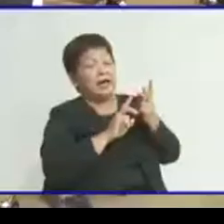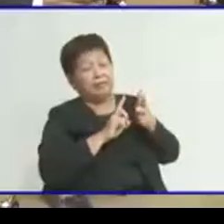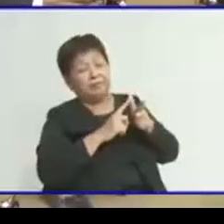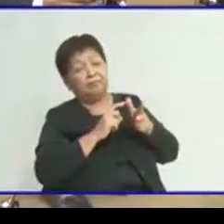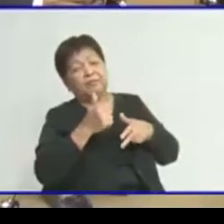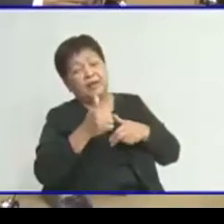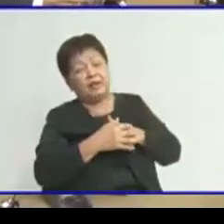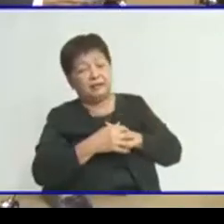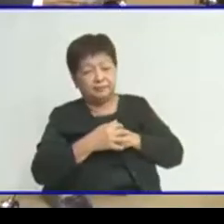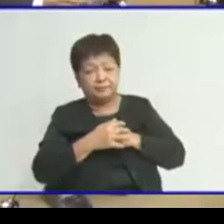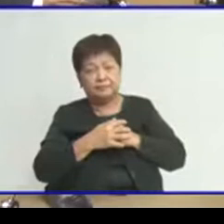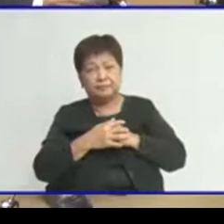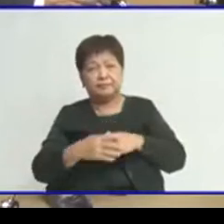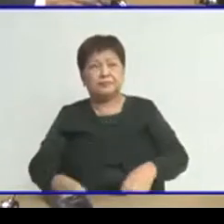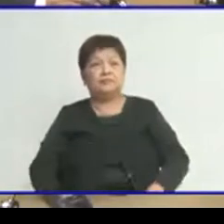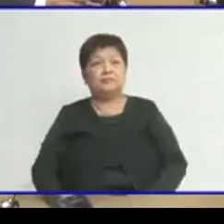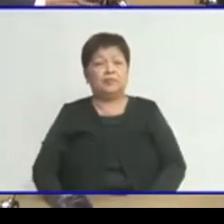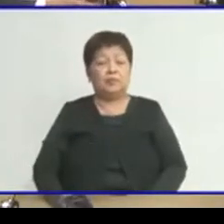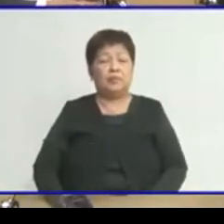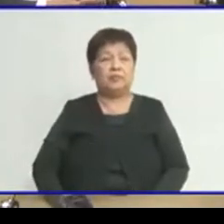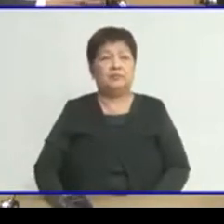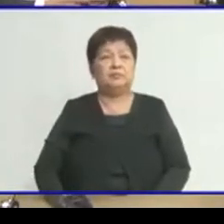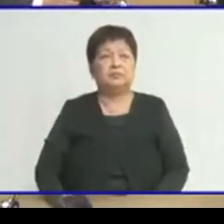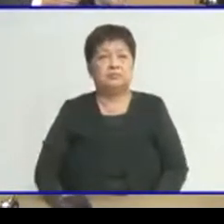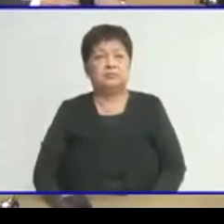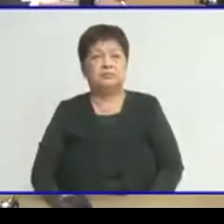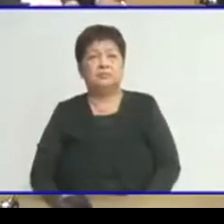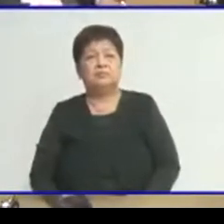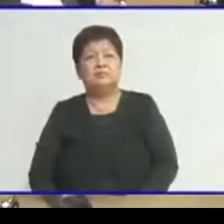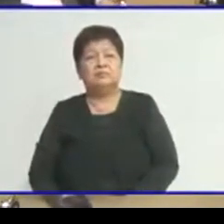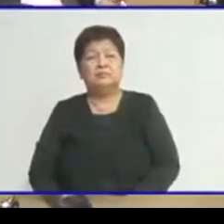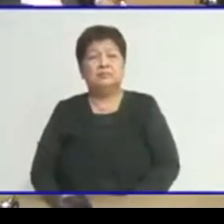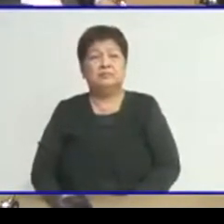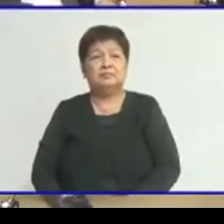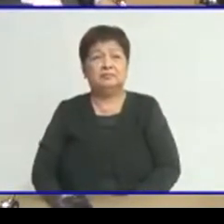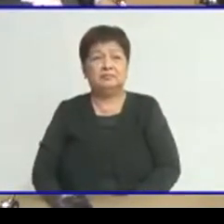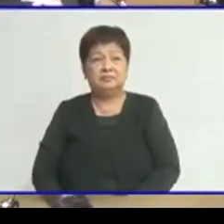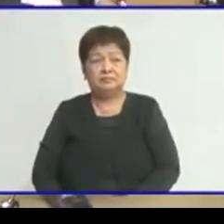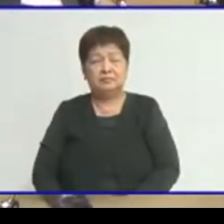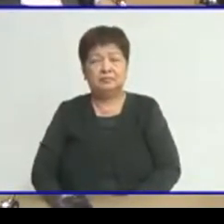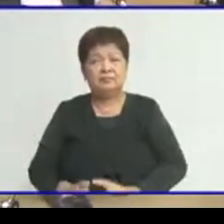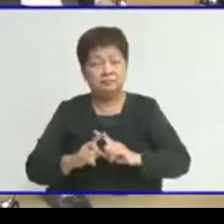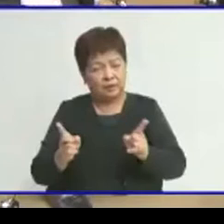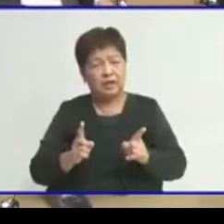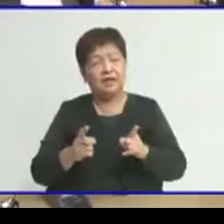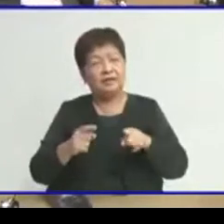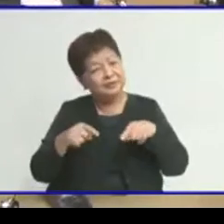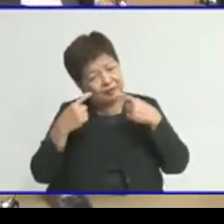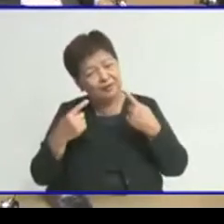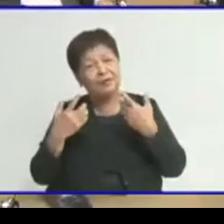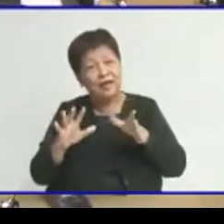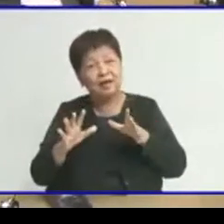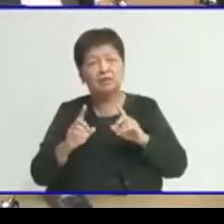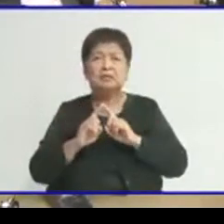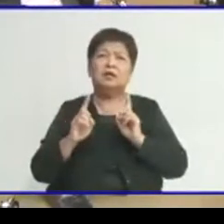IDC after you have ก็ได้คำตอบแล้วนะคะแต่ว่าถ้าคนที่ยังมีคำถาม